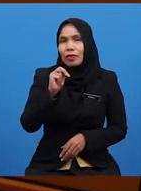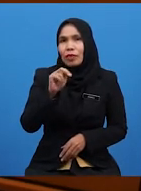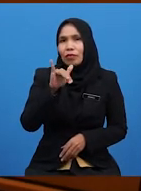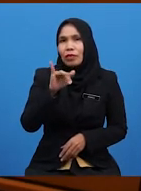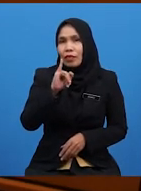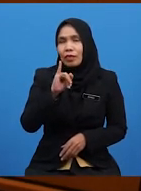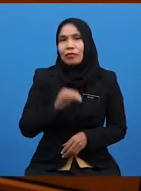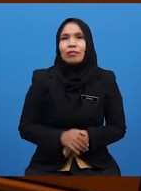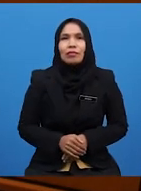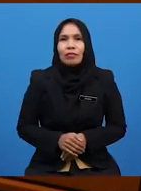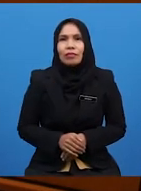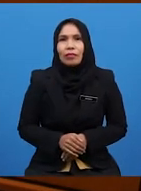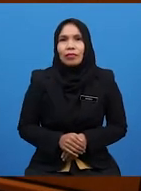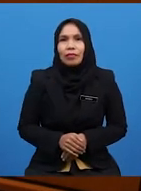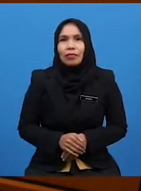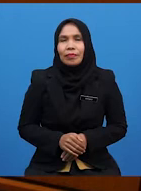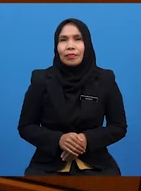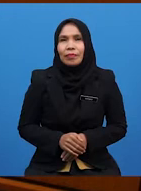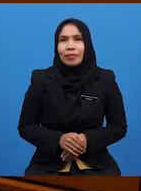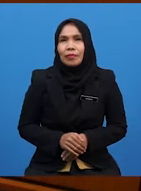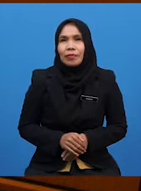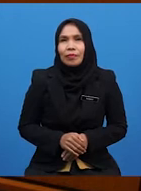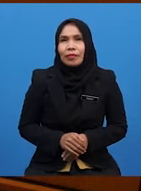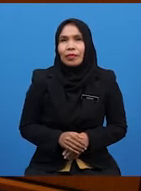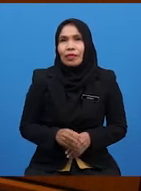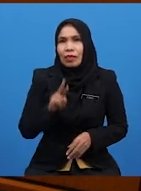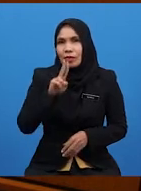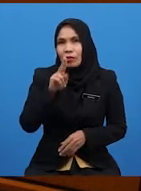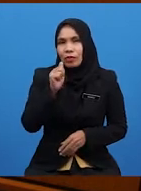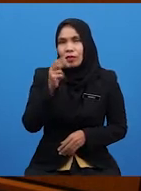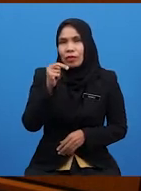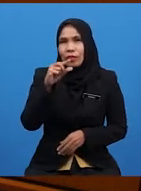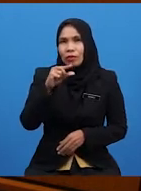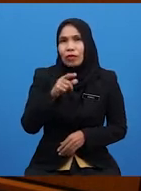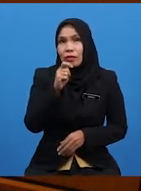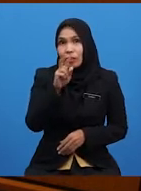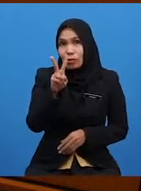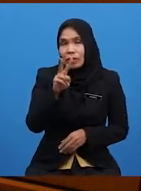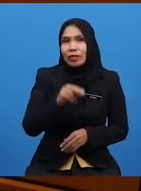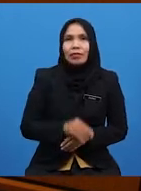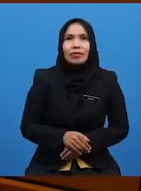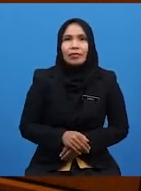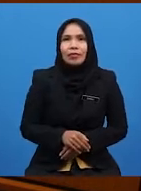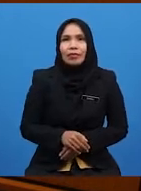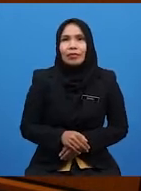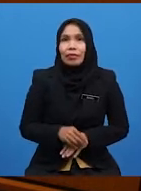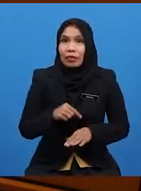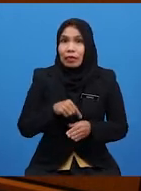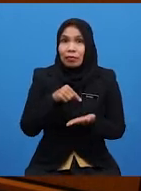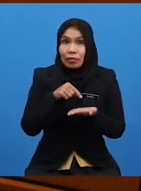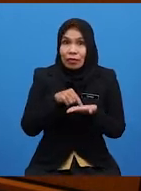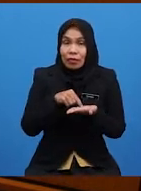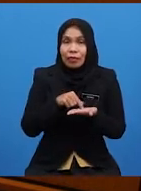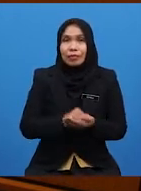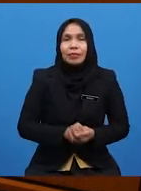akhirnya menonjolkan ruang television pada bahagian Tengah sebagai titik fokus aspek